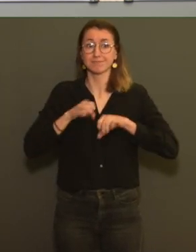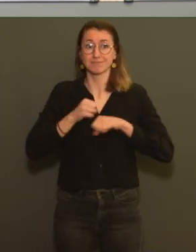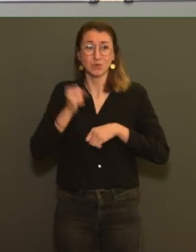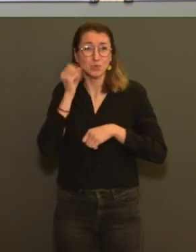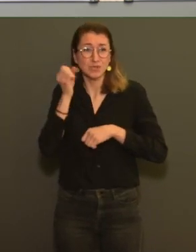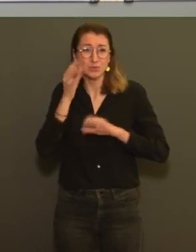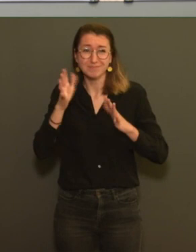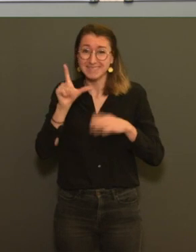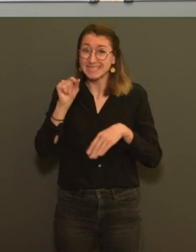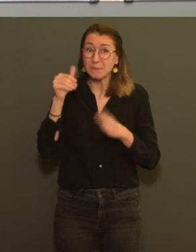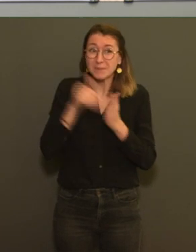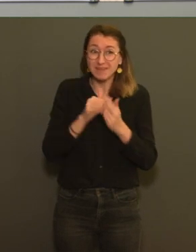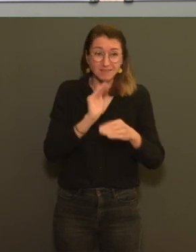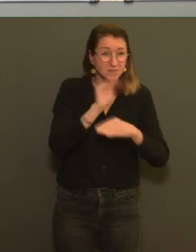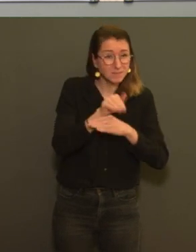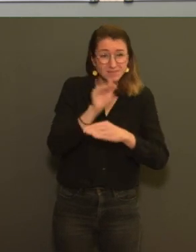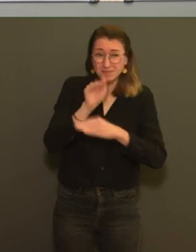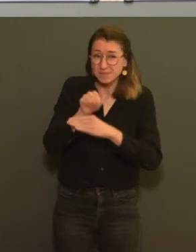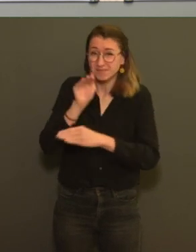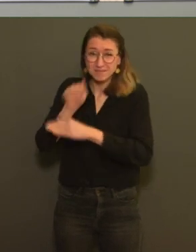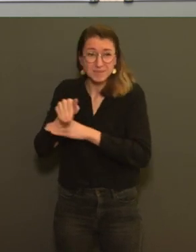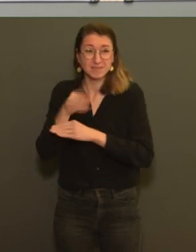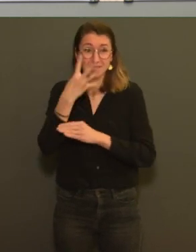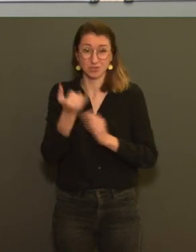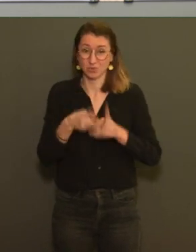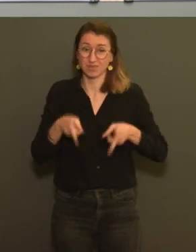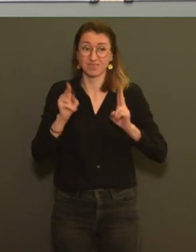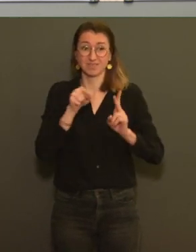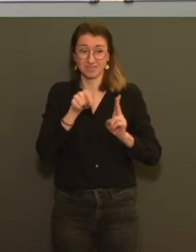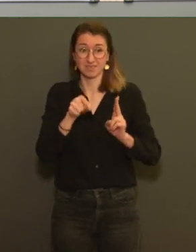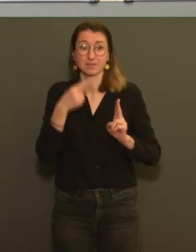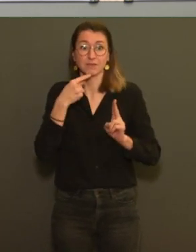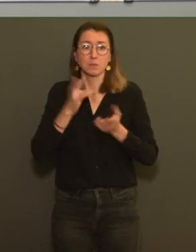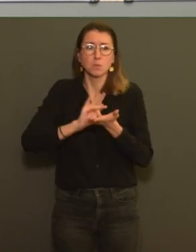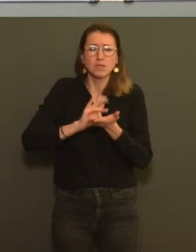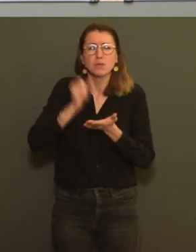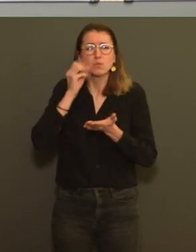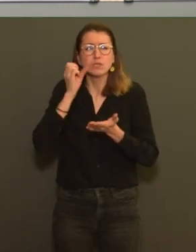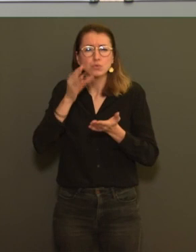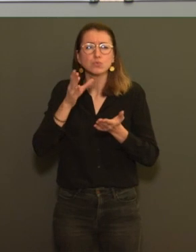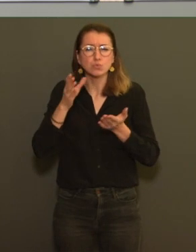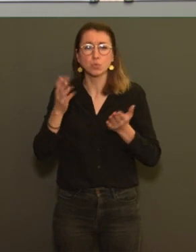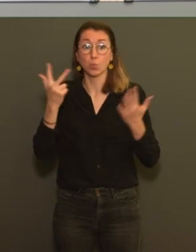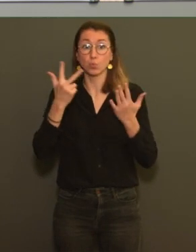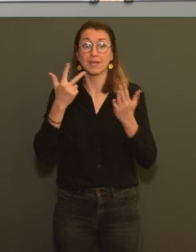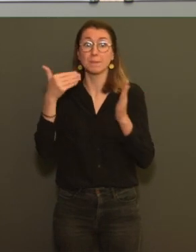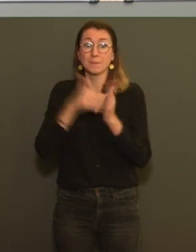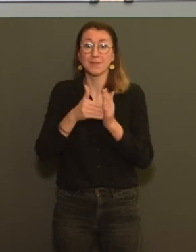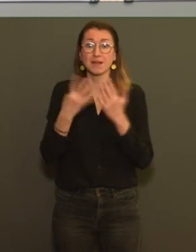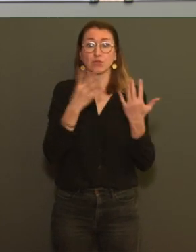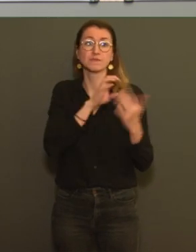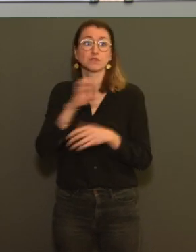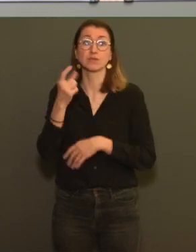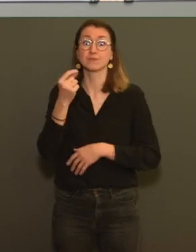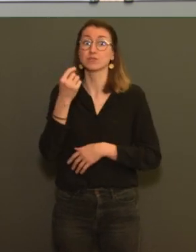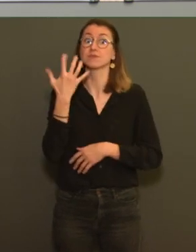démontrées. Ceci porte la moyenne journalière sur la semaine à 8 975, donc pratiquement 9